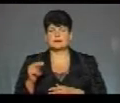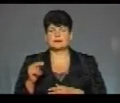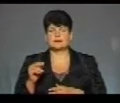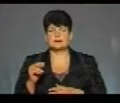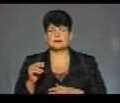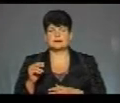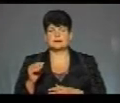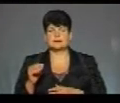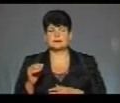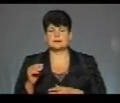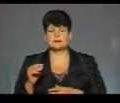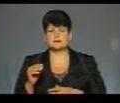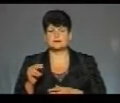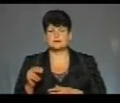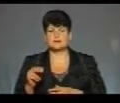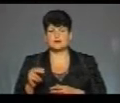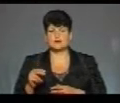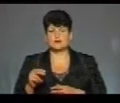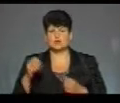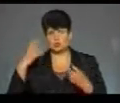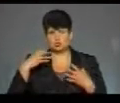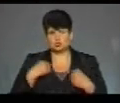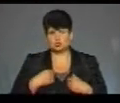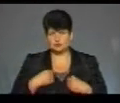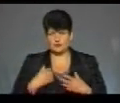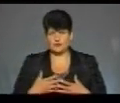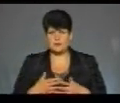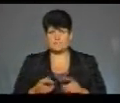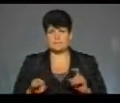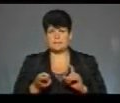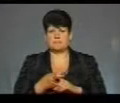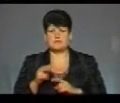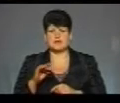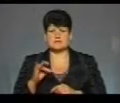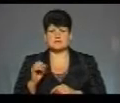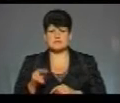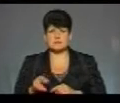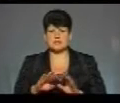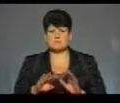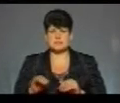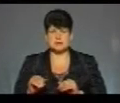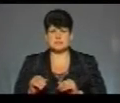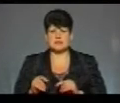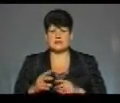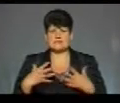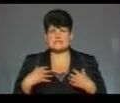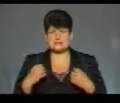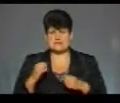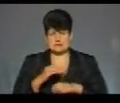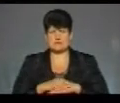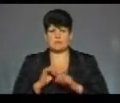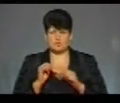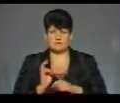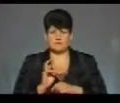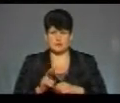тобто душова дезінфікаційна установка, прицеп на базі прицепу, який після занять кожен військовослужбовець може